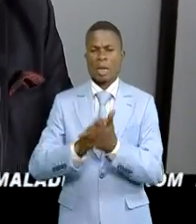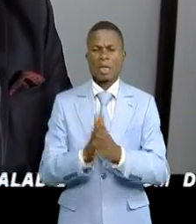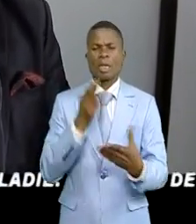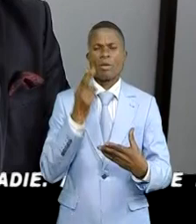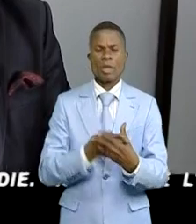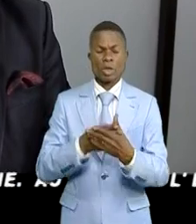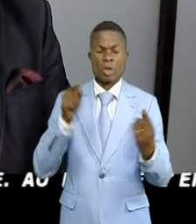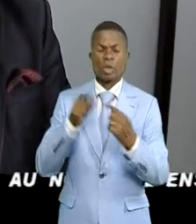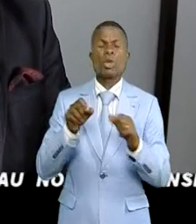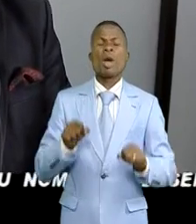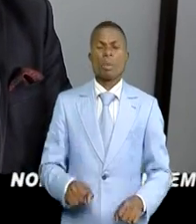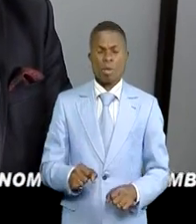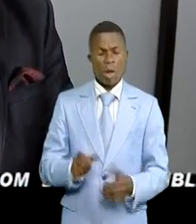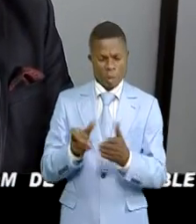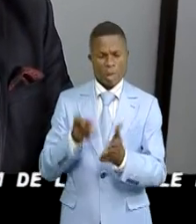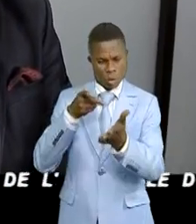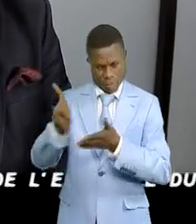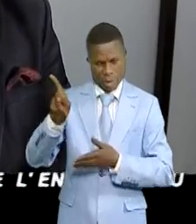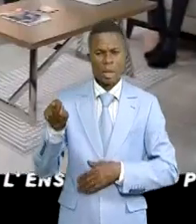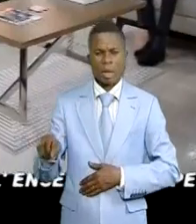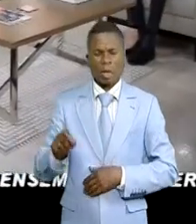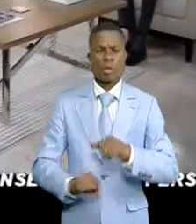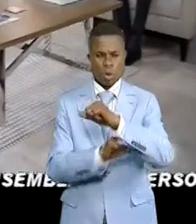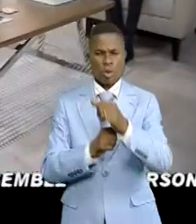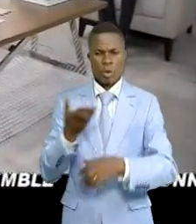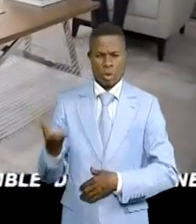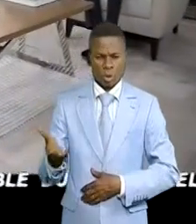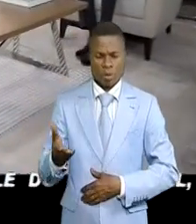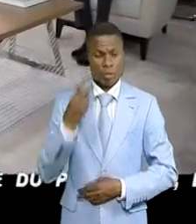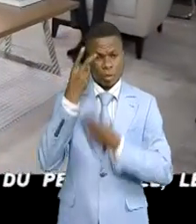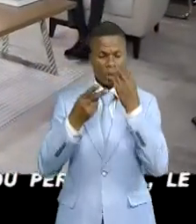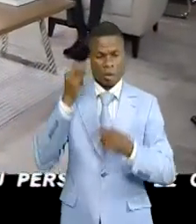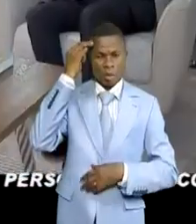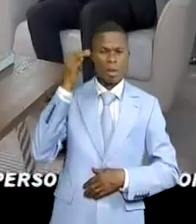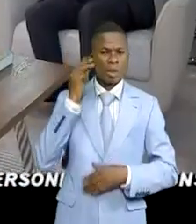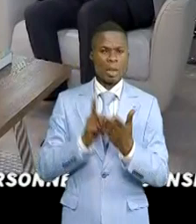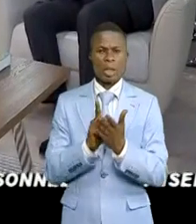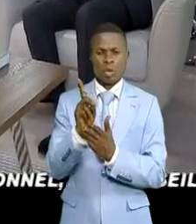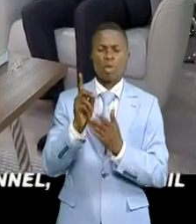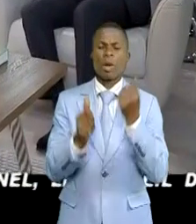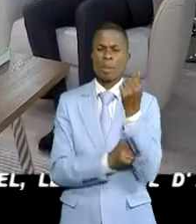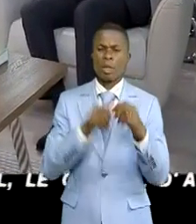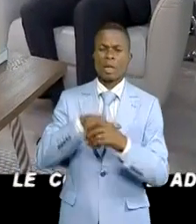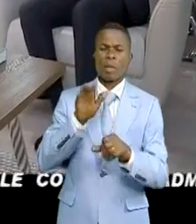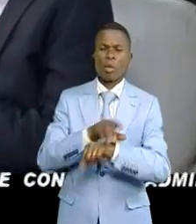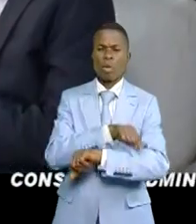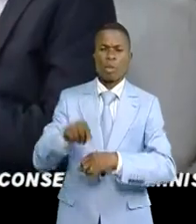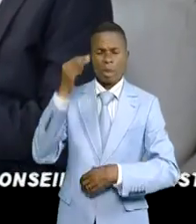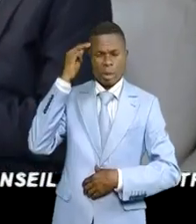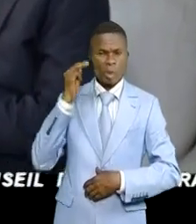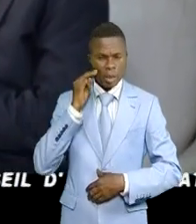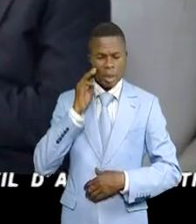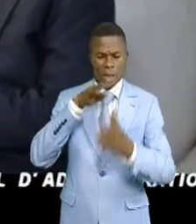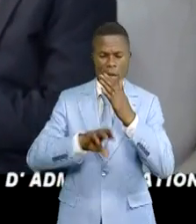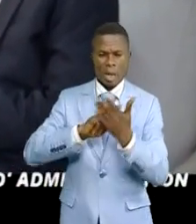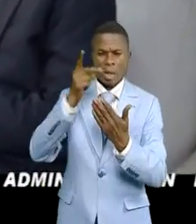C'est là, il faut les dédommager, c'est très important. La ronde qu'effectuent les ministres des droits humains dans différents ministères rentre dans